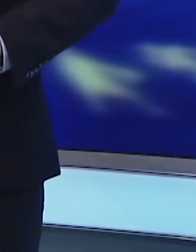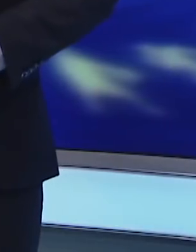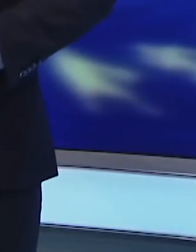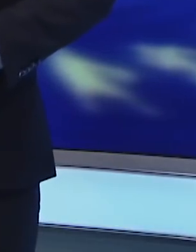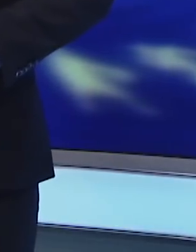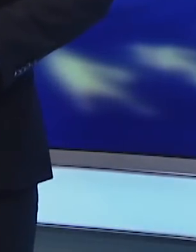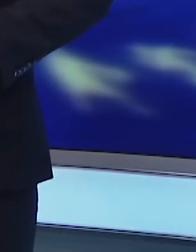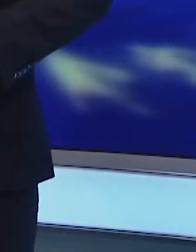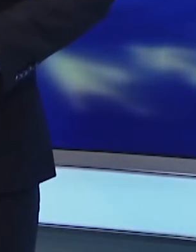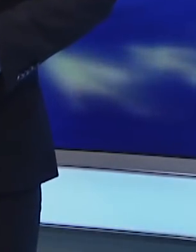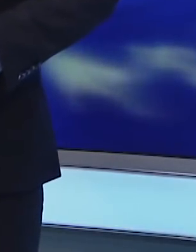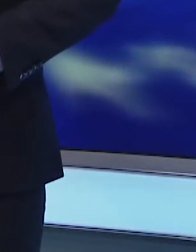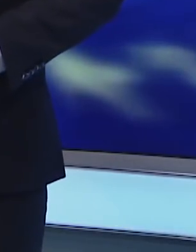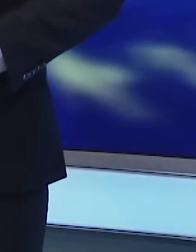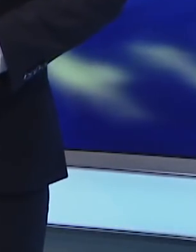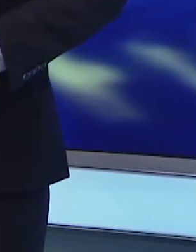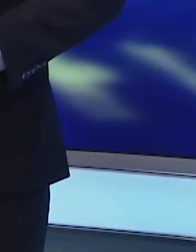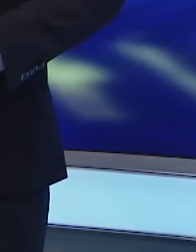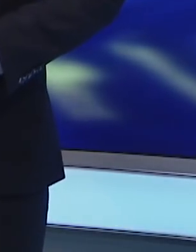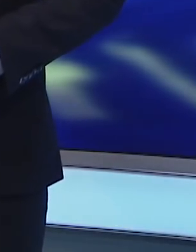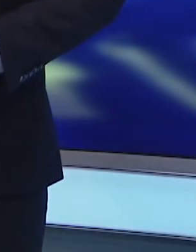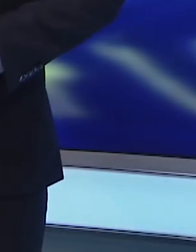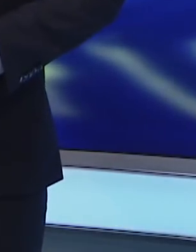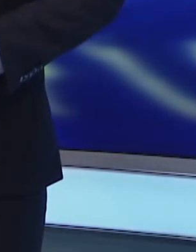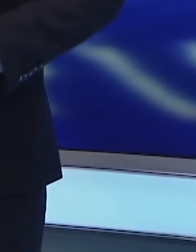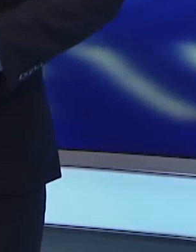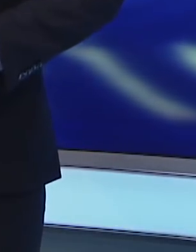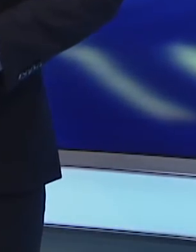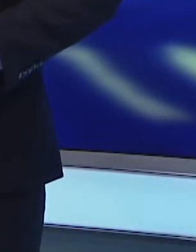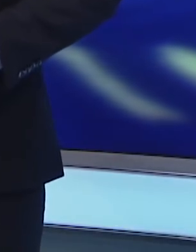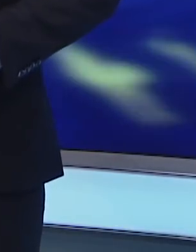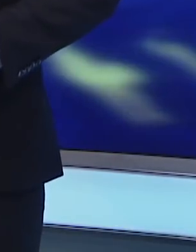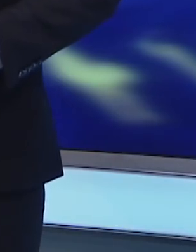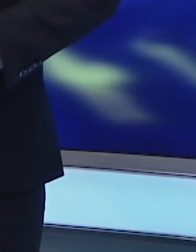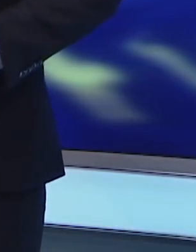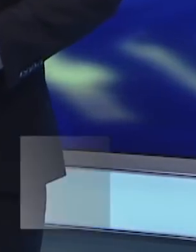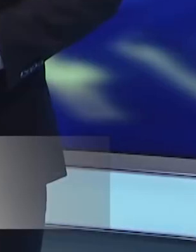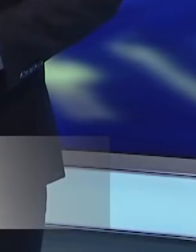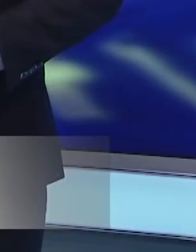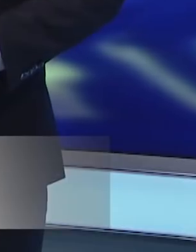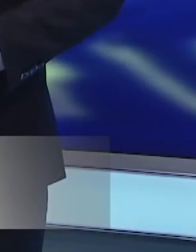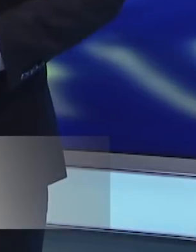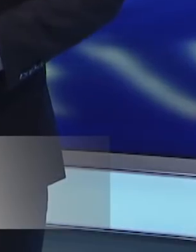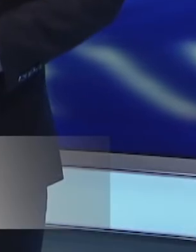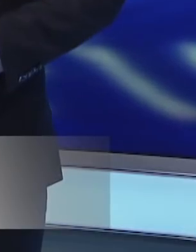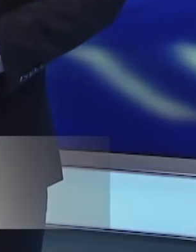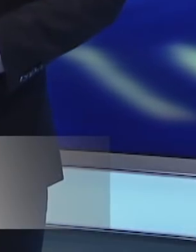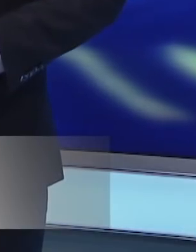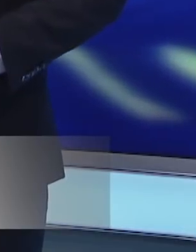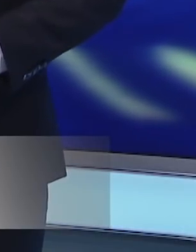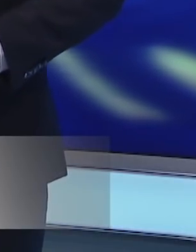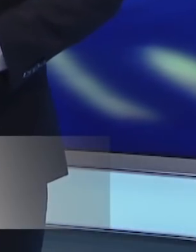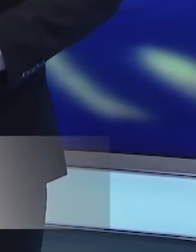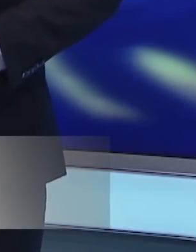Одоо үзэгч та бүхэндээ хөдөө орон нутгаас ирүүлсэн сүүлийн үйл явдлын мэдээлэлс хүргэе. За Ховд аймгийн Эрдэн бүрэн сумд спортын шин танхимын нээлт